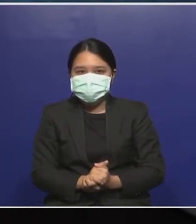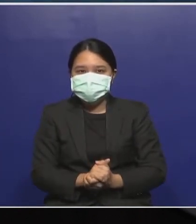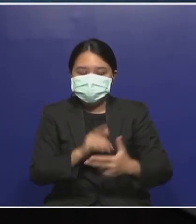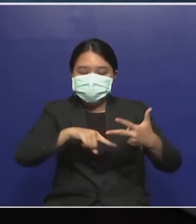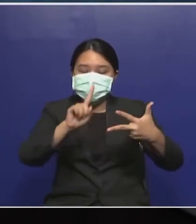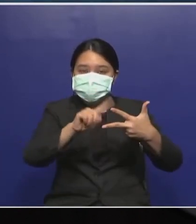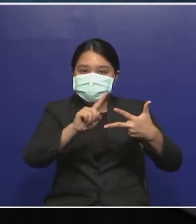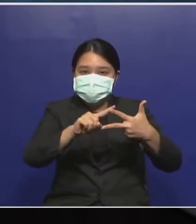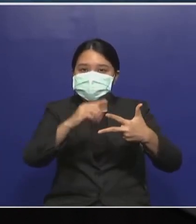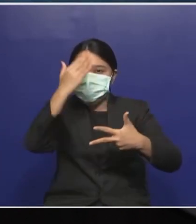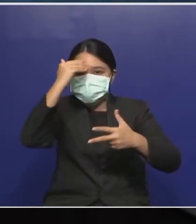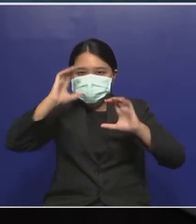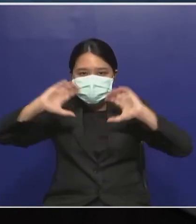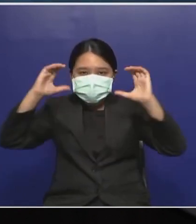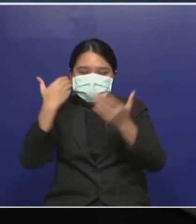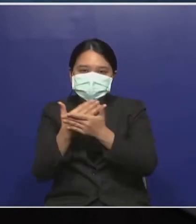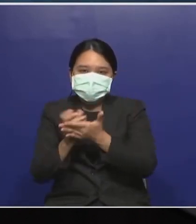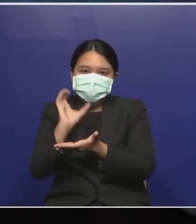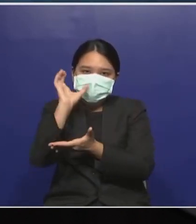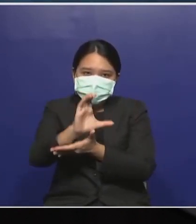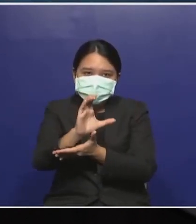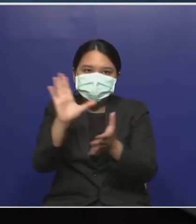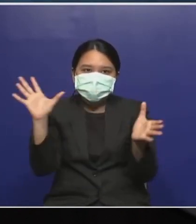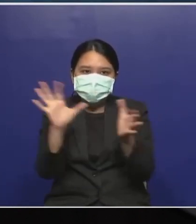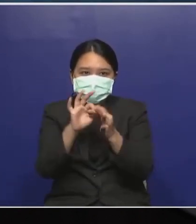ทำไมรฏบาลไม่ท่มน Nova มากกัวกการสรางโคงร้พื้นฐาน